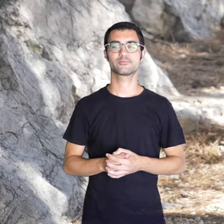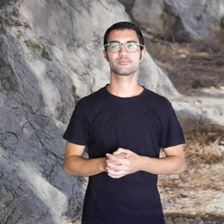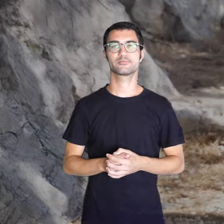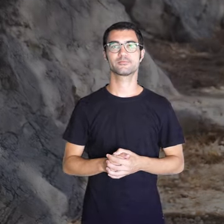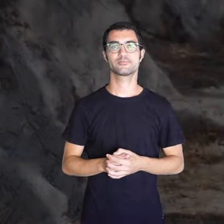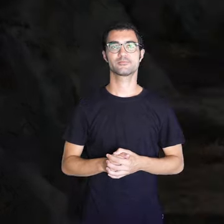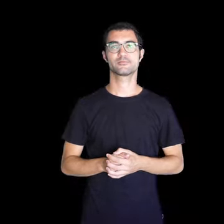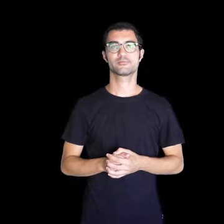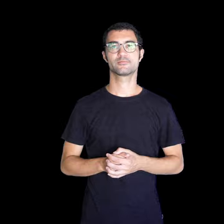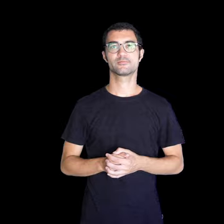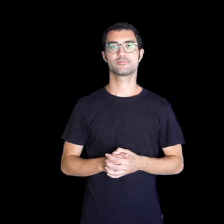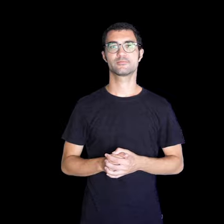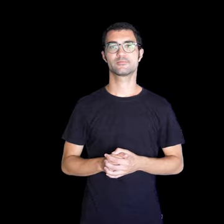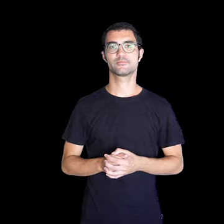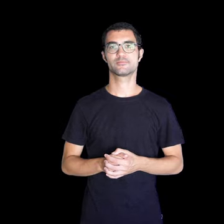d'esport.